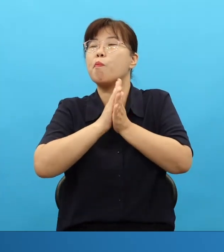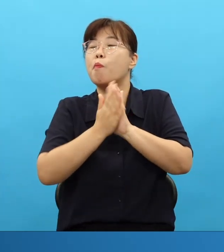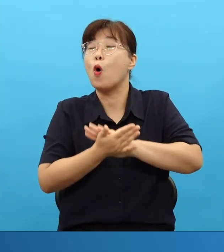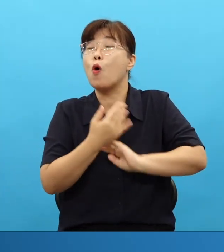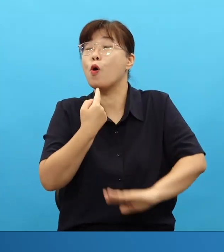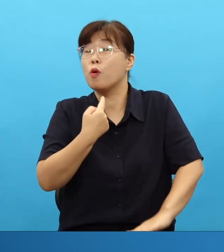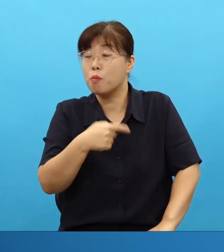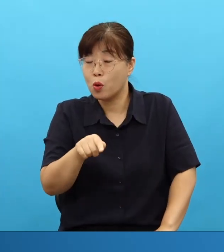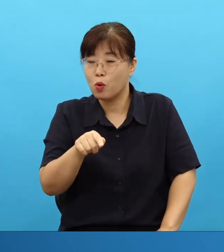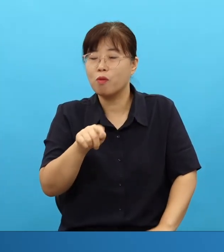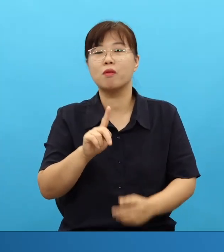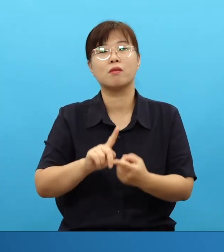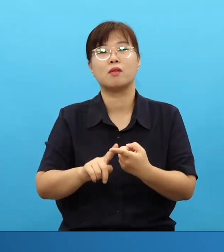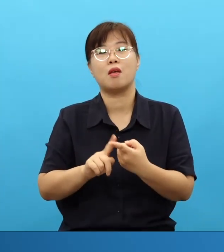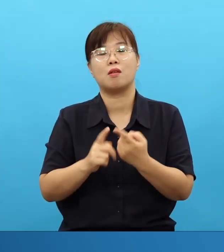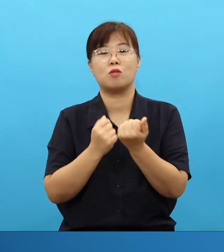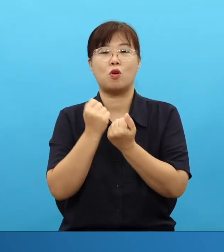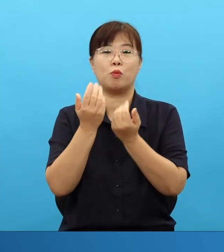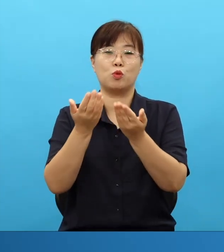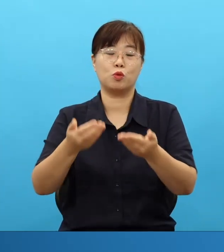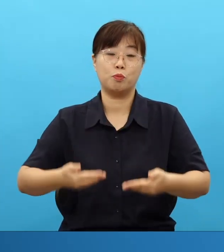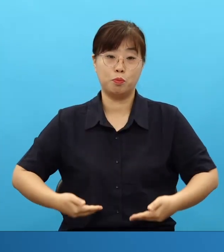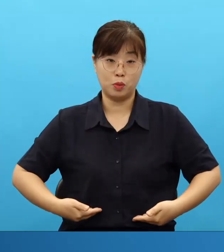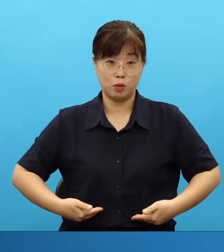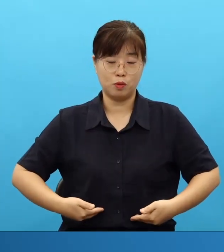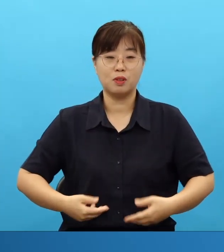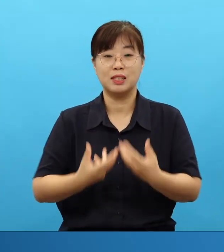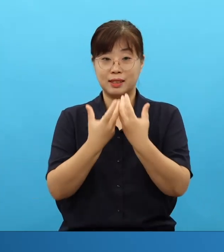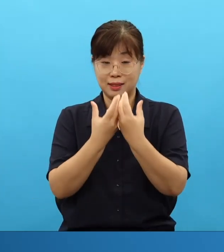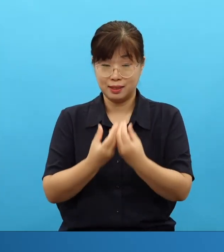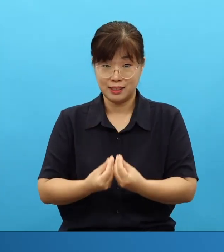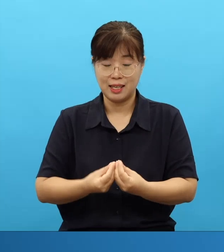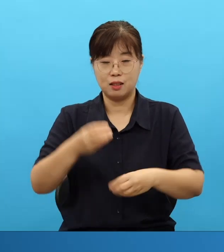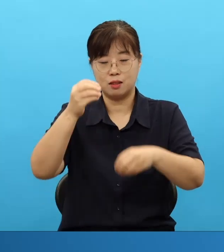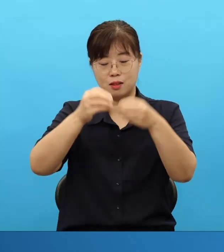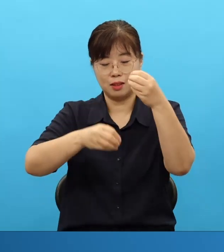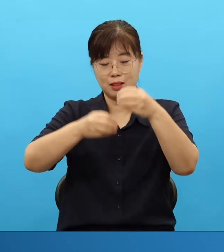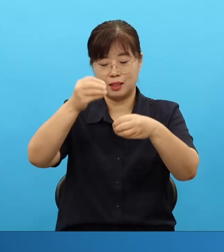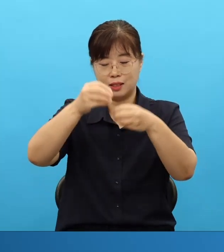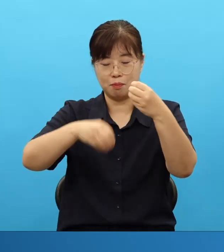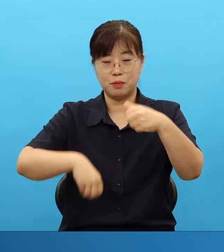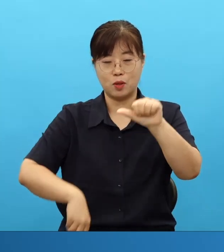됩니다 다이 아침에 일어나서 기도 내용이